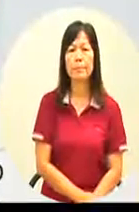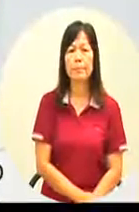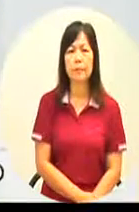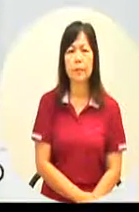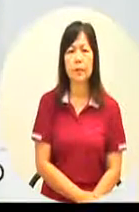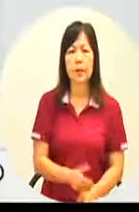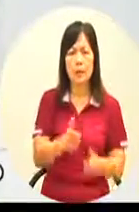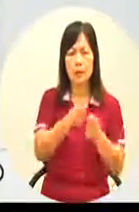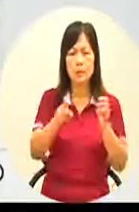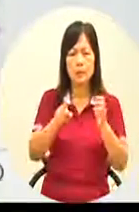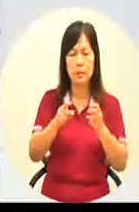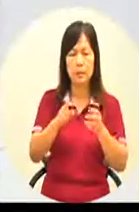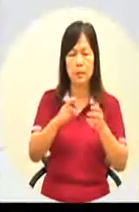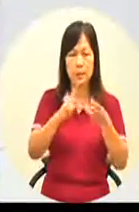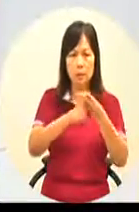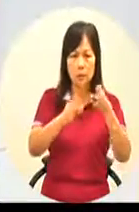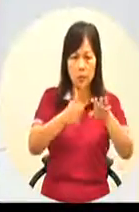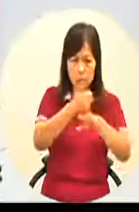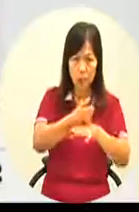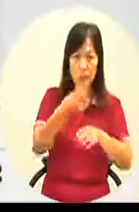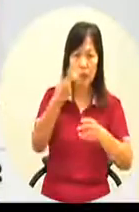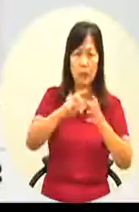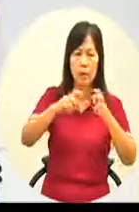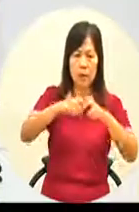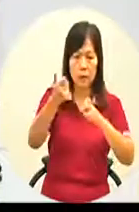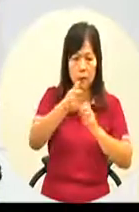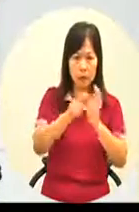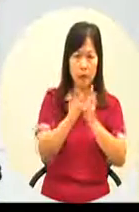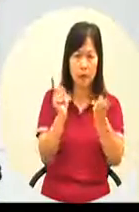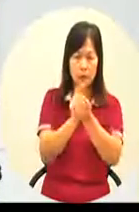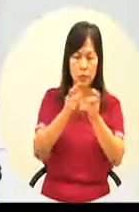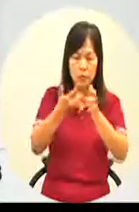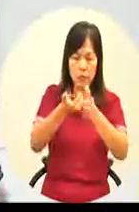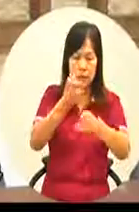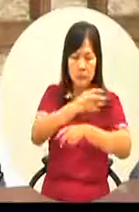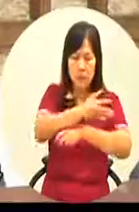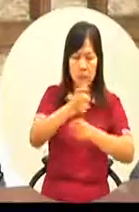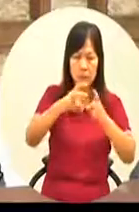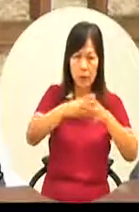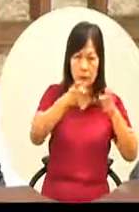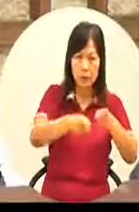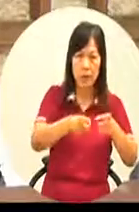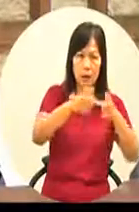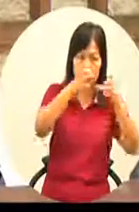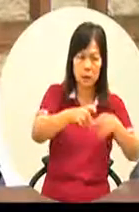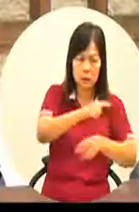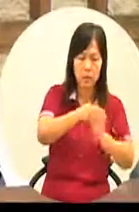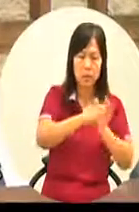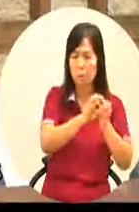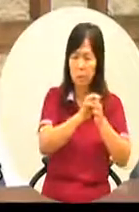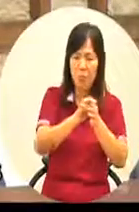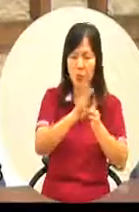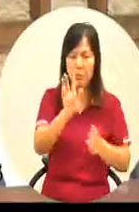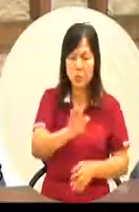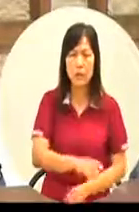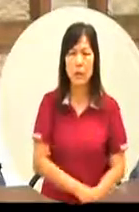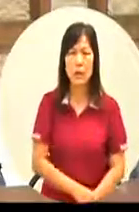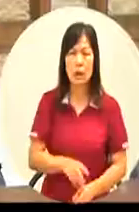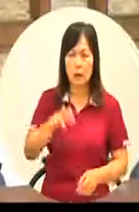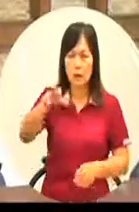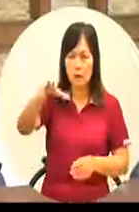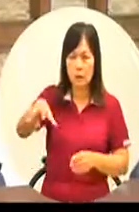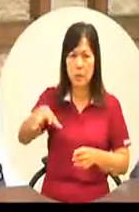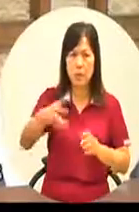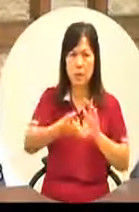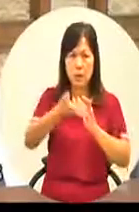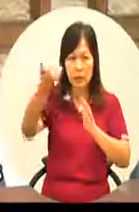好，谢谢主席，谢谢李议员对前镇小港这建设的一个关心哈。对于机场的迁建，其